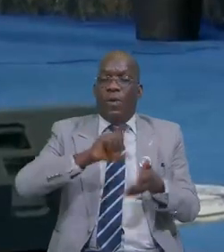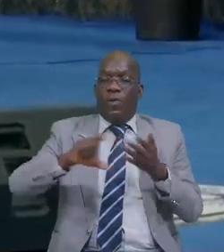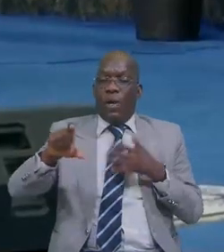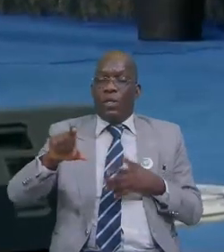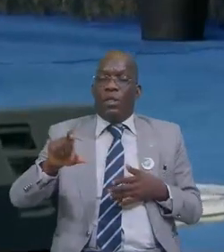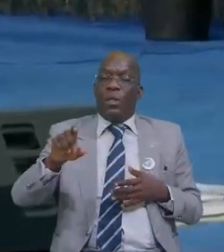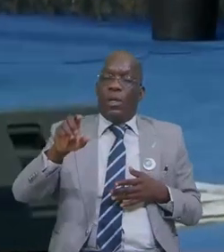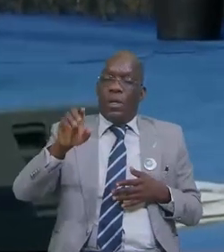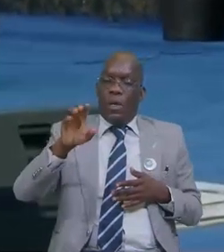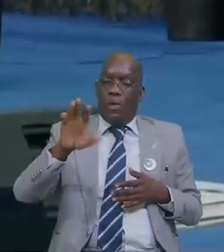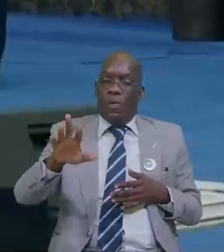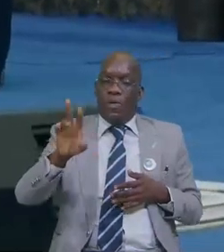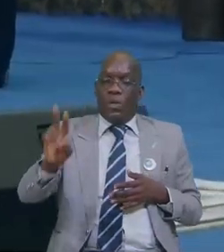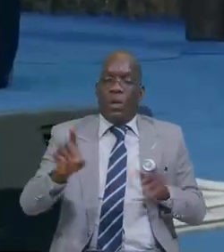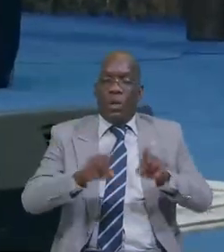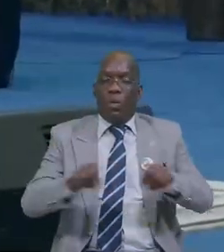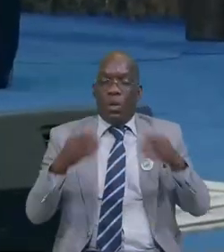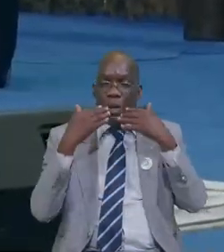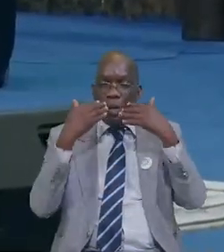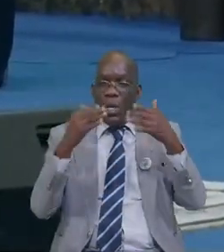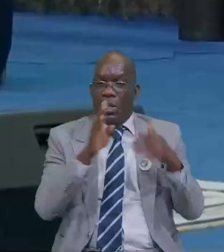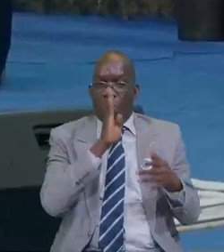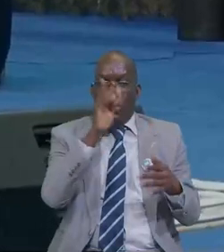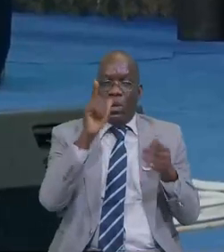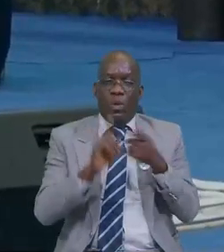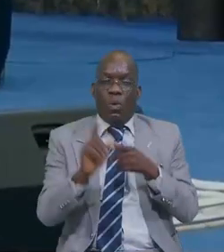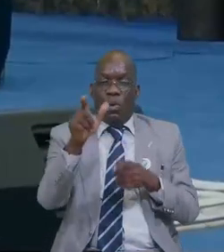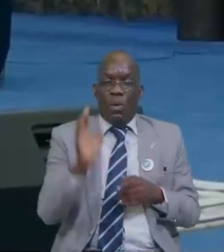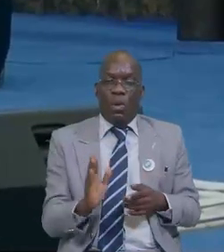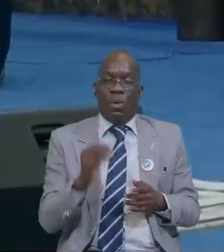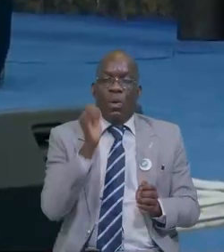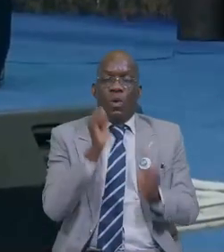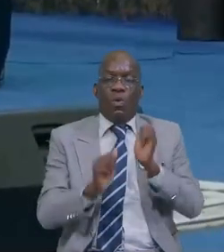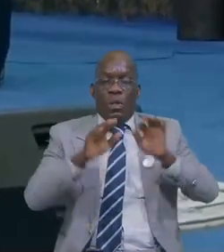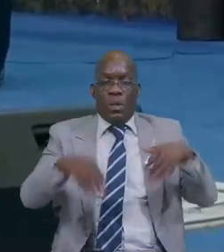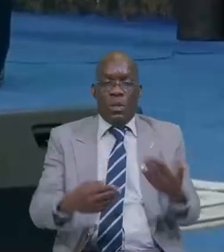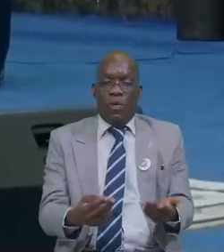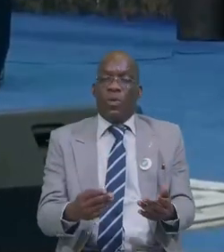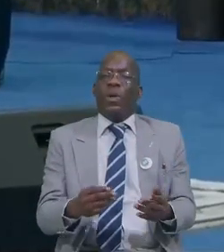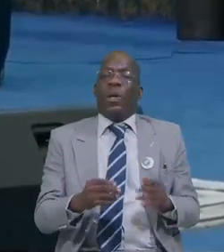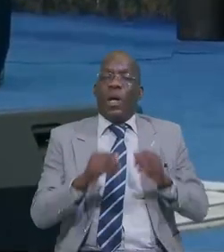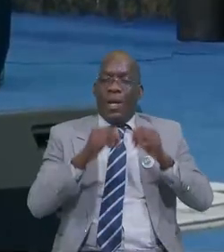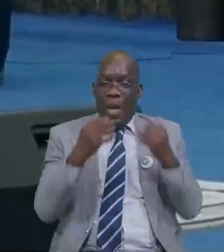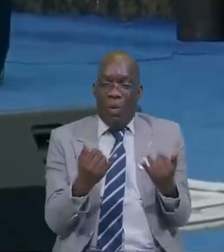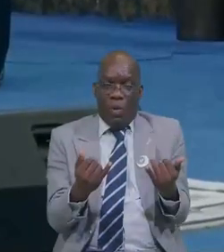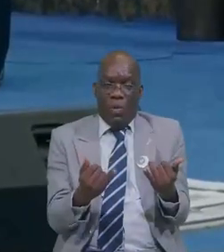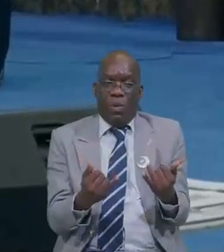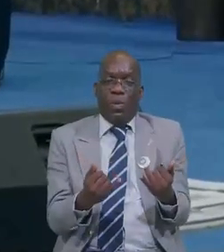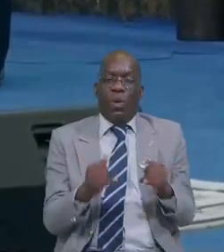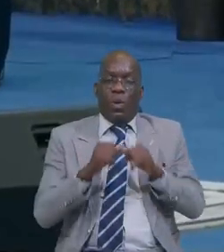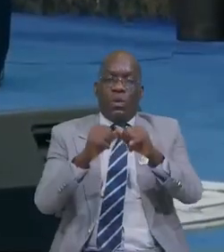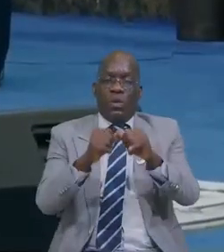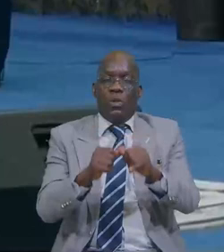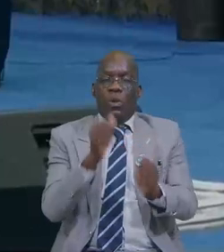15, verset 57. Mais grâce soit rendue à Dieu qui nous donne au présent, qui nous